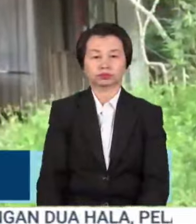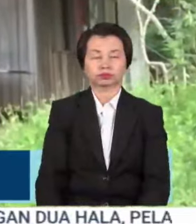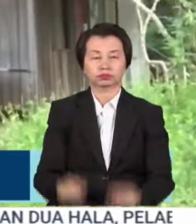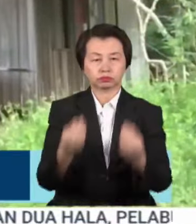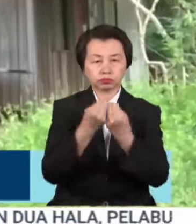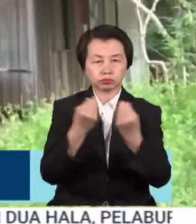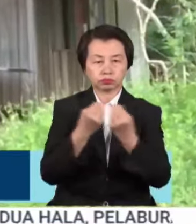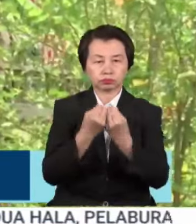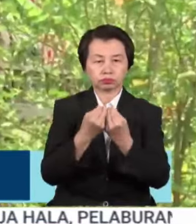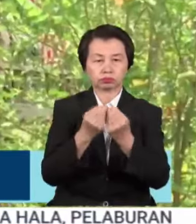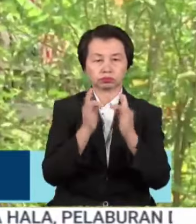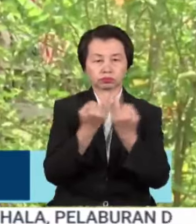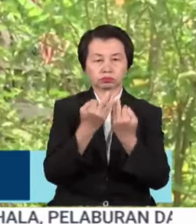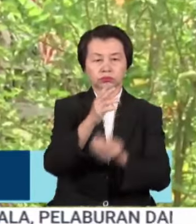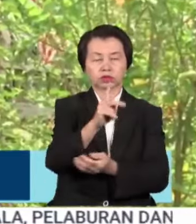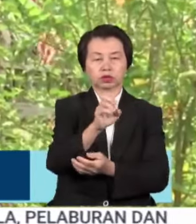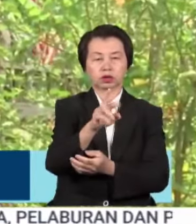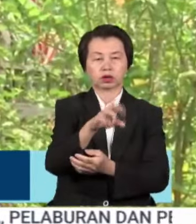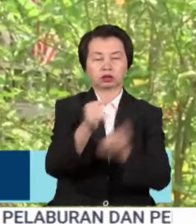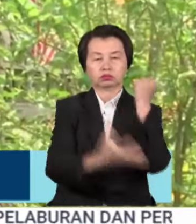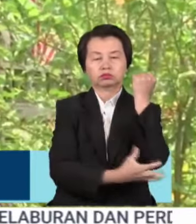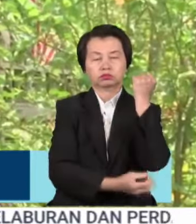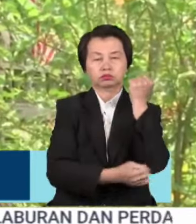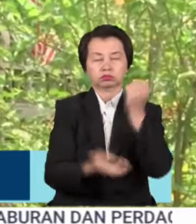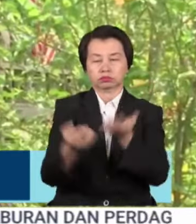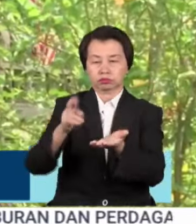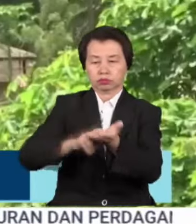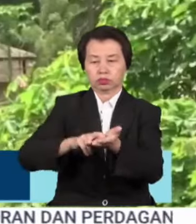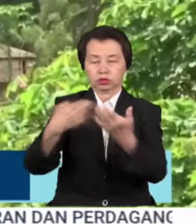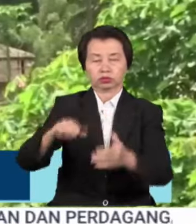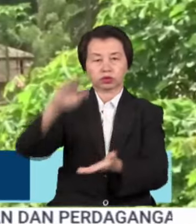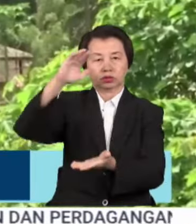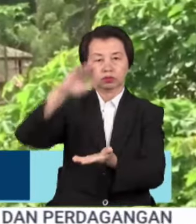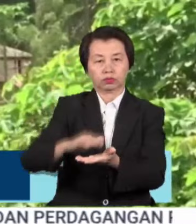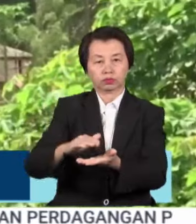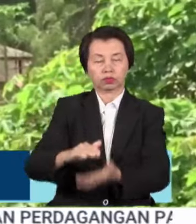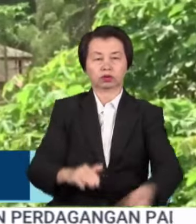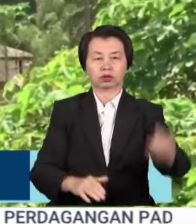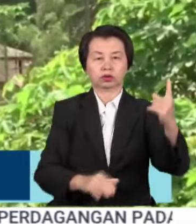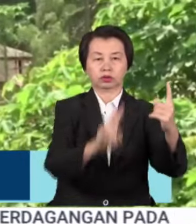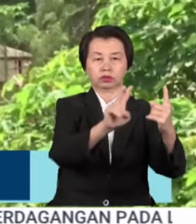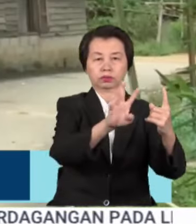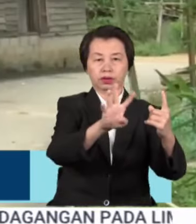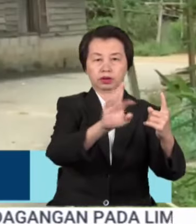Bilangan ketua isi rumah KIR Miskin Tegar berdaftar telah berkurang daripada